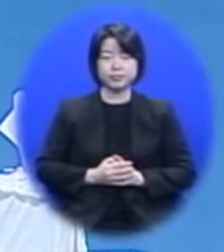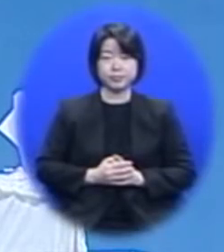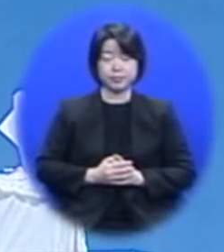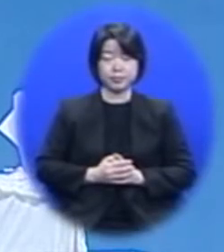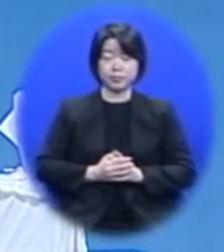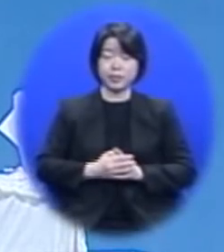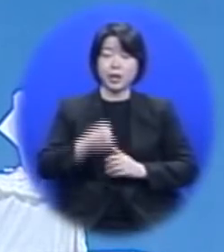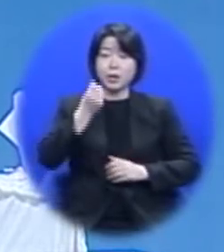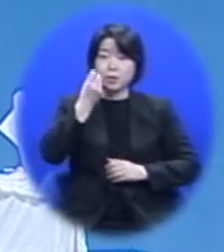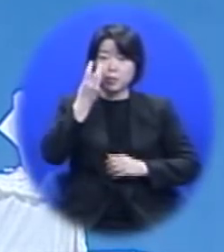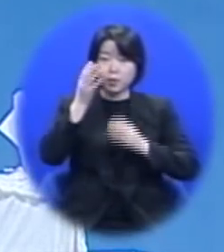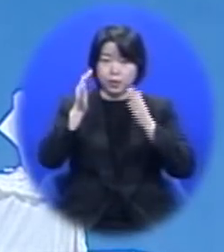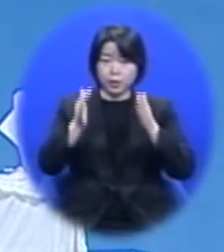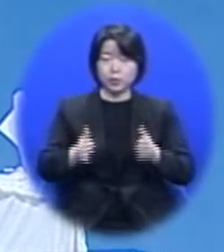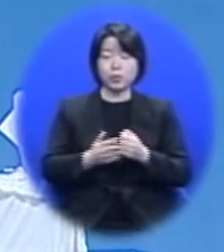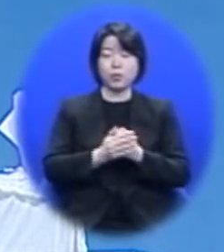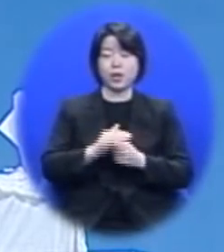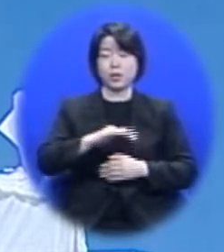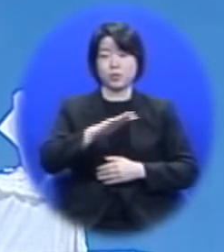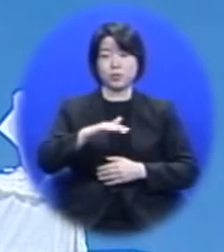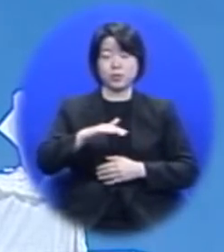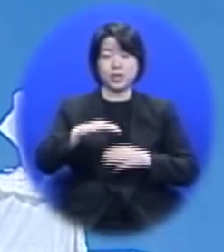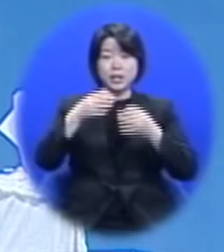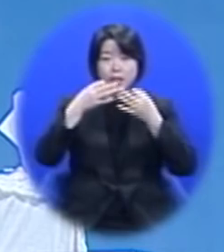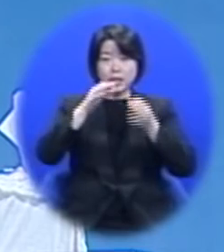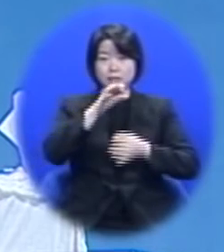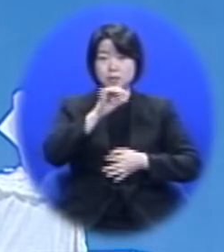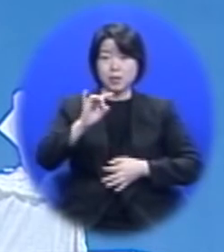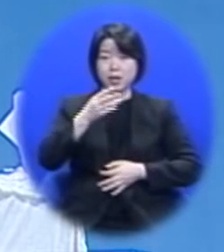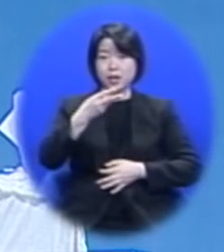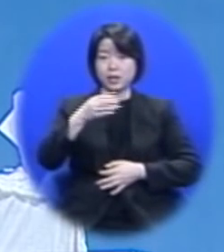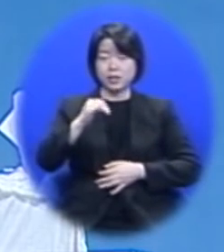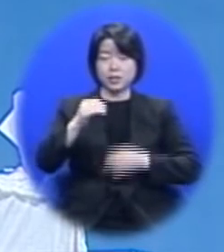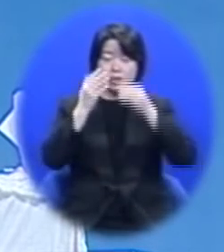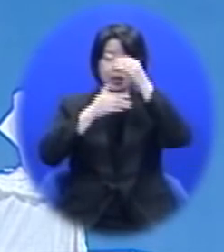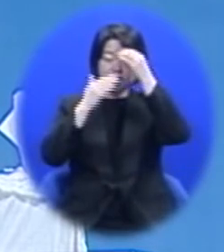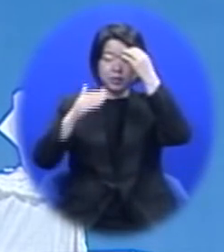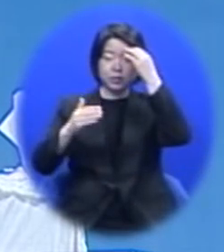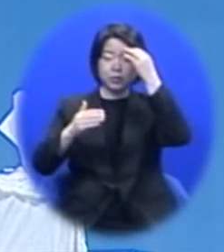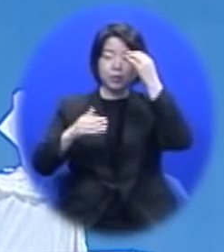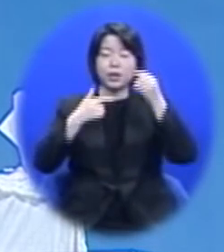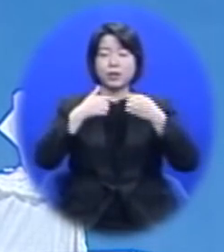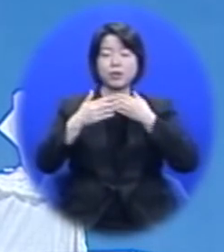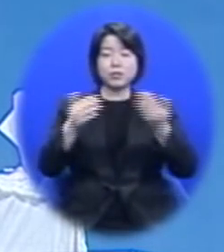몇 개월 동안 우리 김혜리 성도가 겪은 일을 지켜본 입장에서